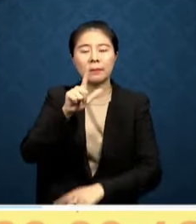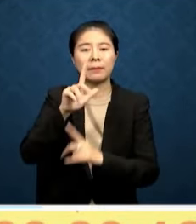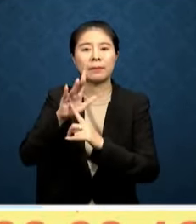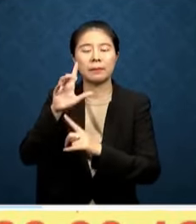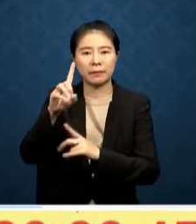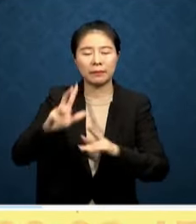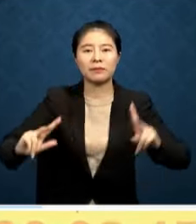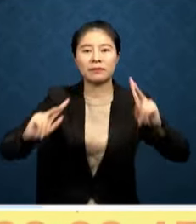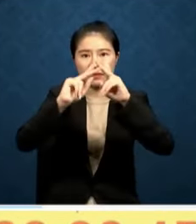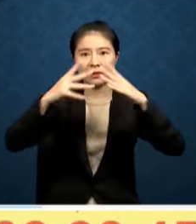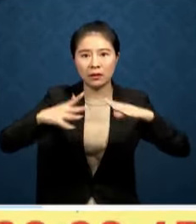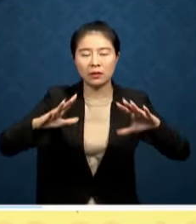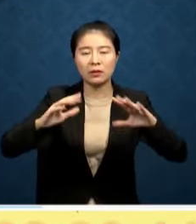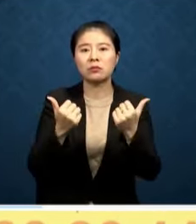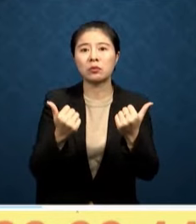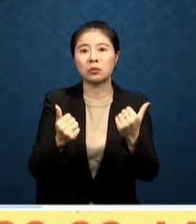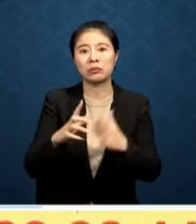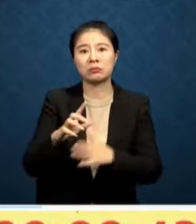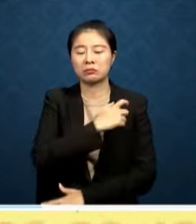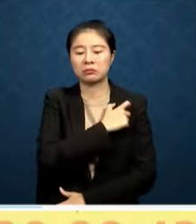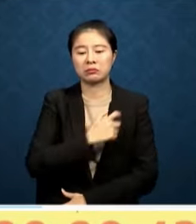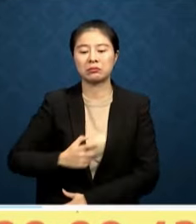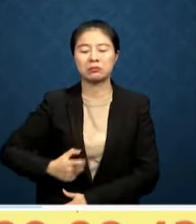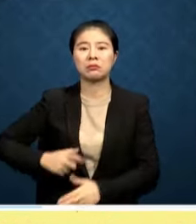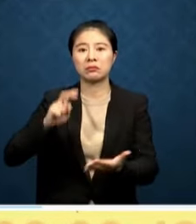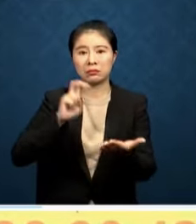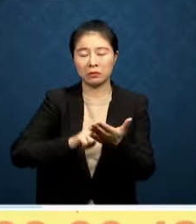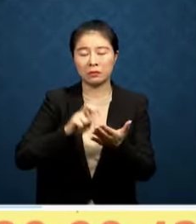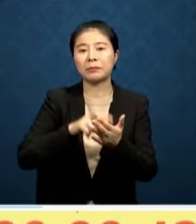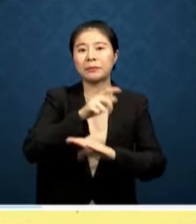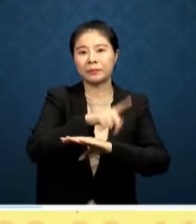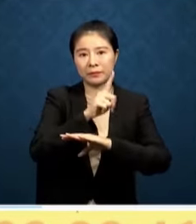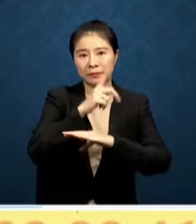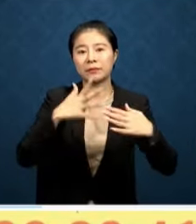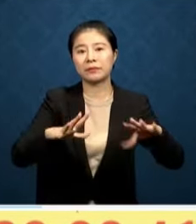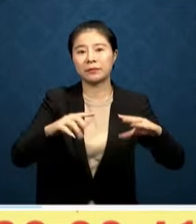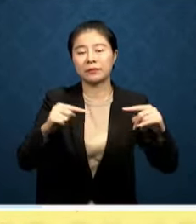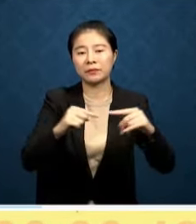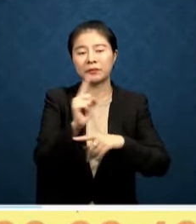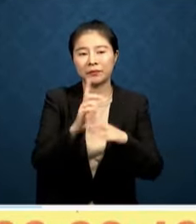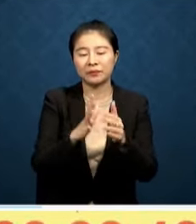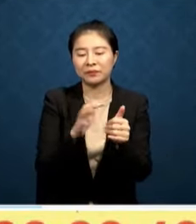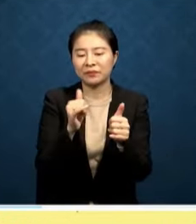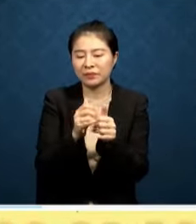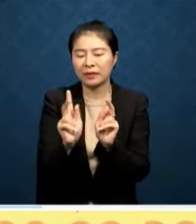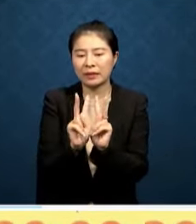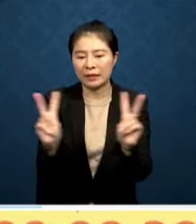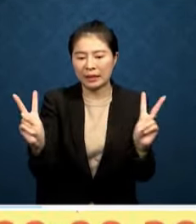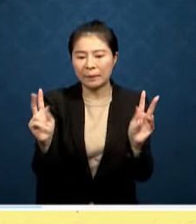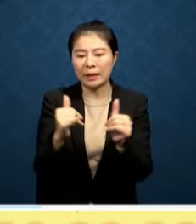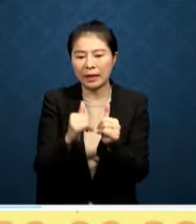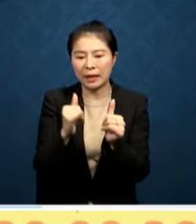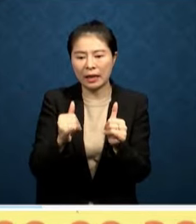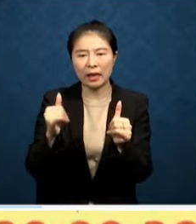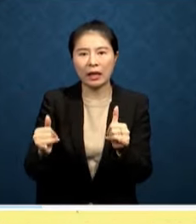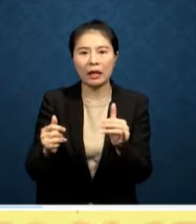อยมีการโปรดเกล้าก็มาเป็นประธานได้เรียบร้อยในสัดส่วนที่เป็นของ